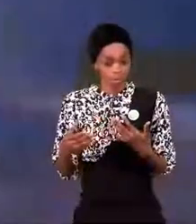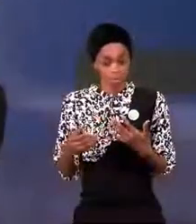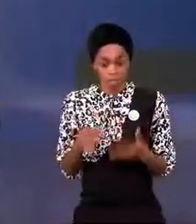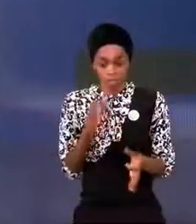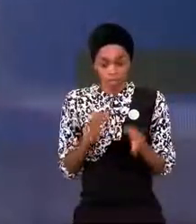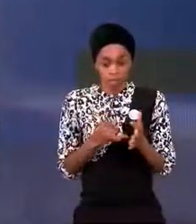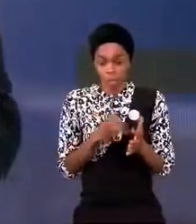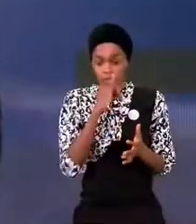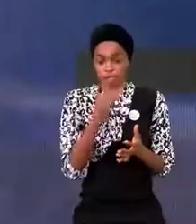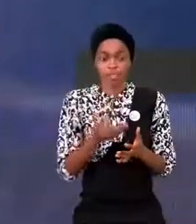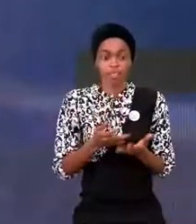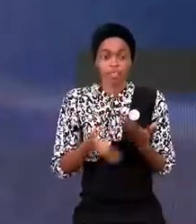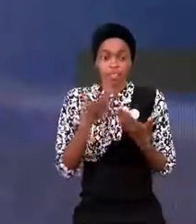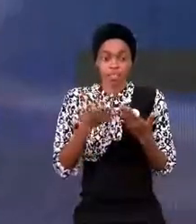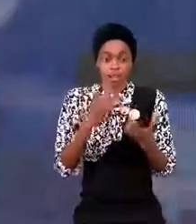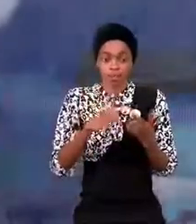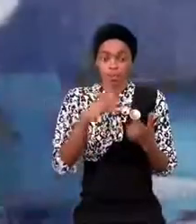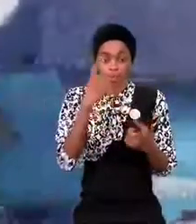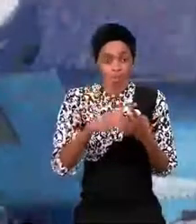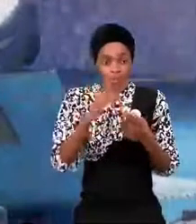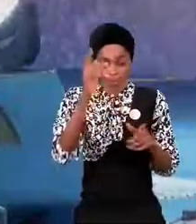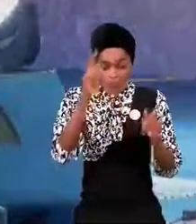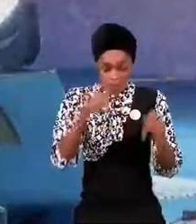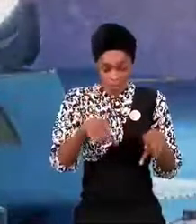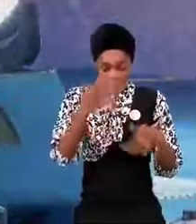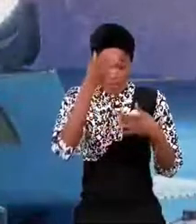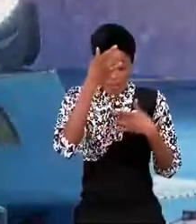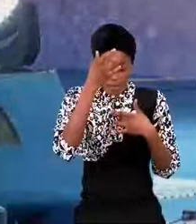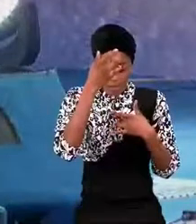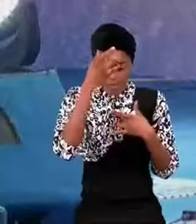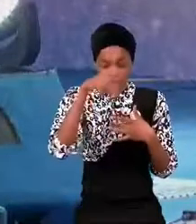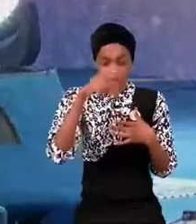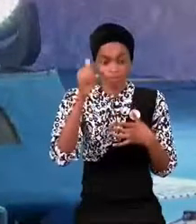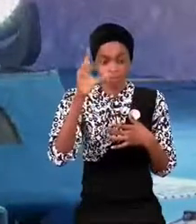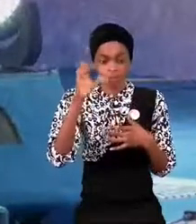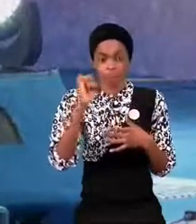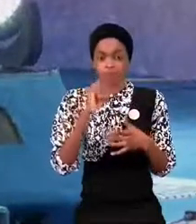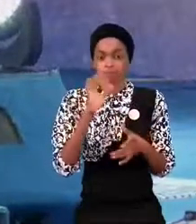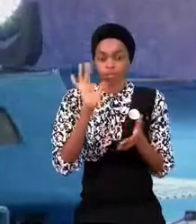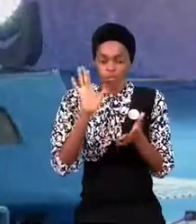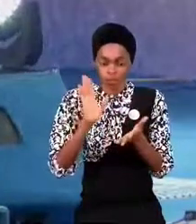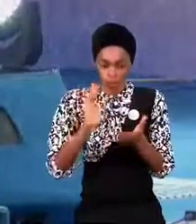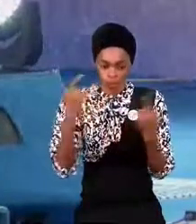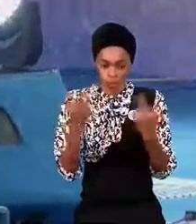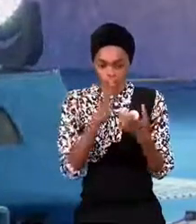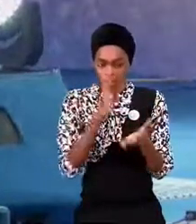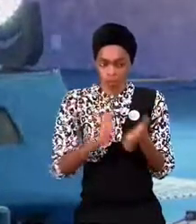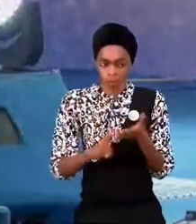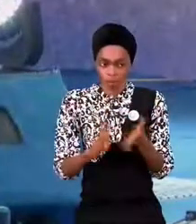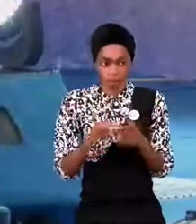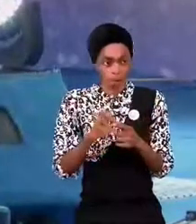sont pardonnés. Ou de dire, lève-toi, prends ton lit et marche.